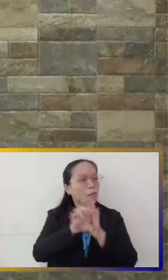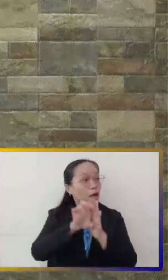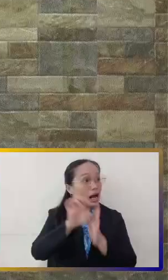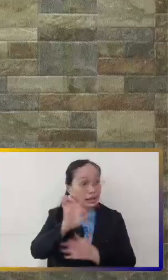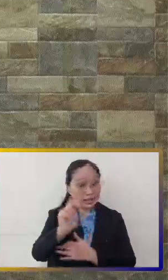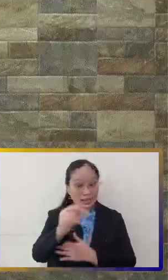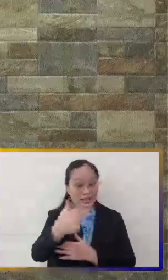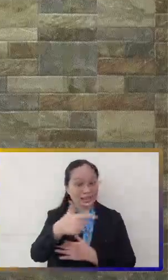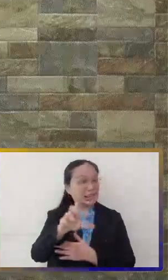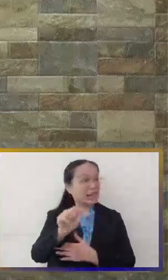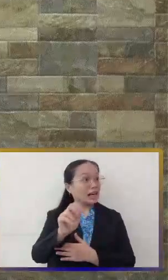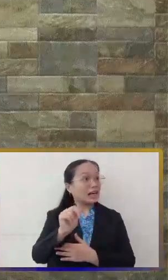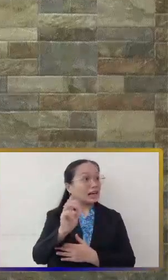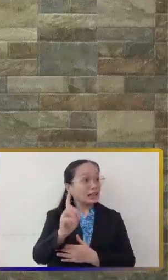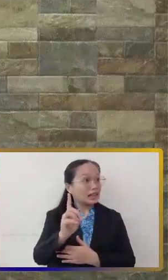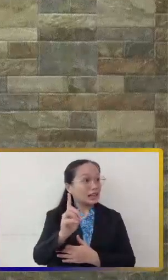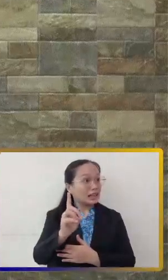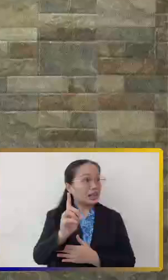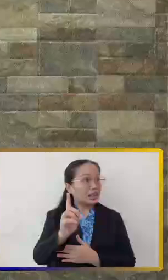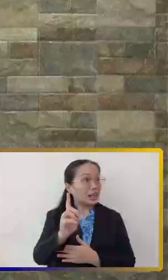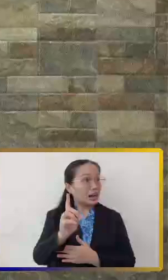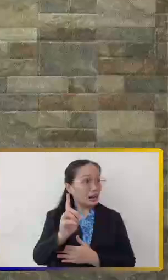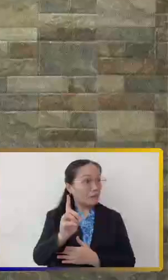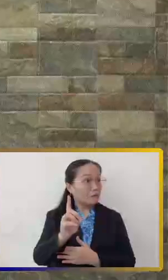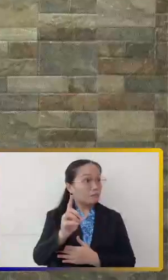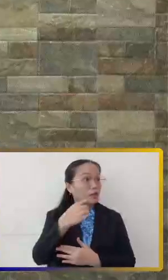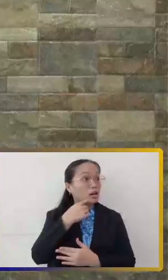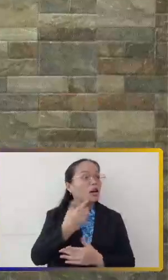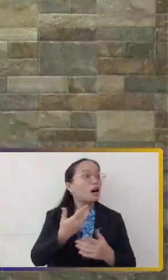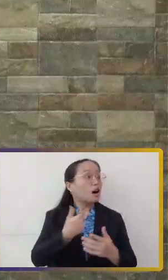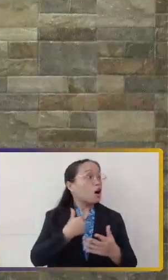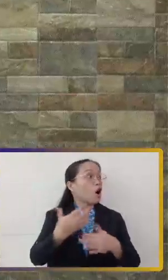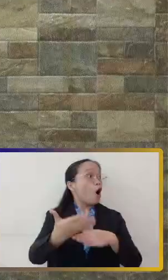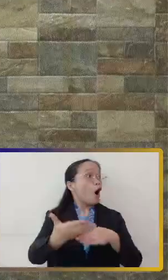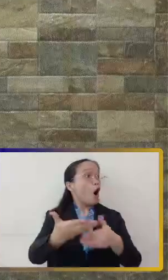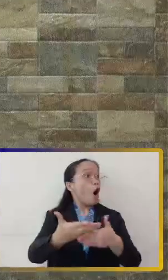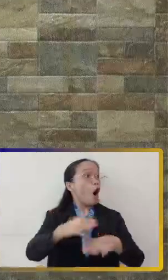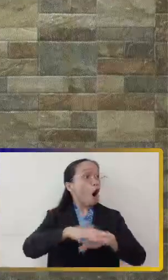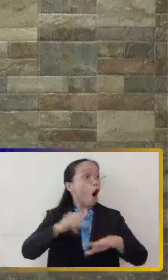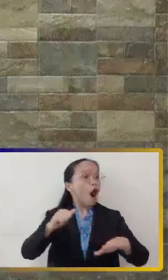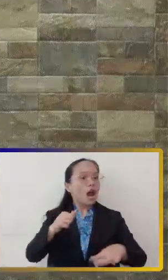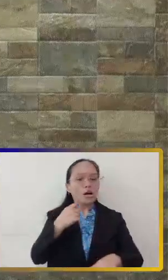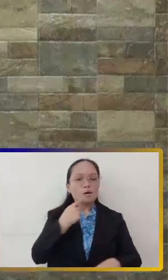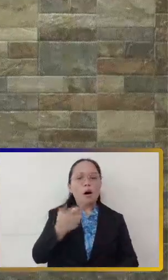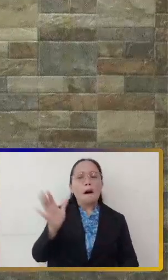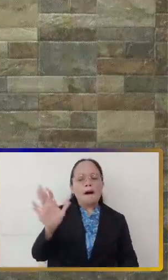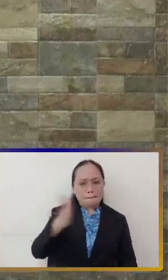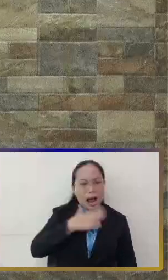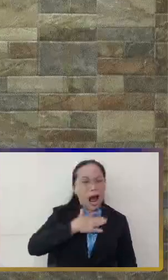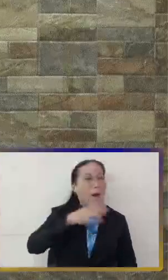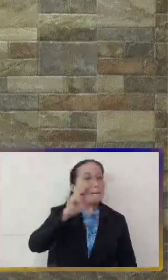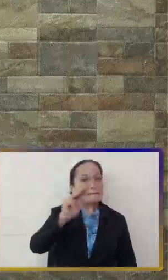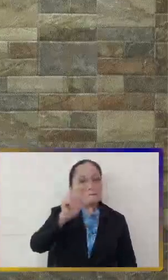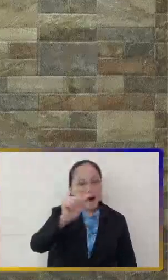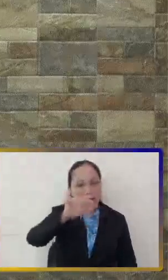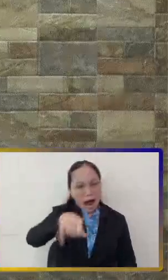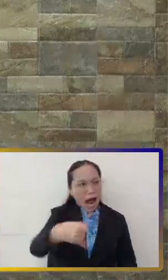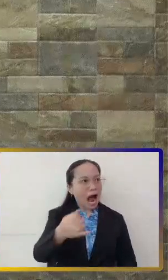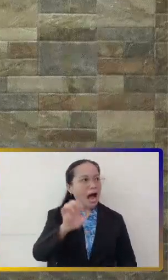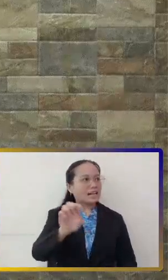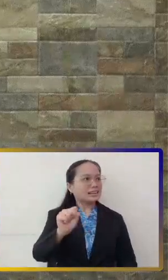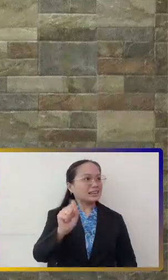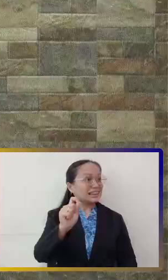tawag nila doon is Majesty, His Majesty. Yeah, ganun ang ginagamit po nila kasi mataas